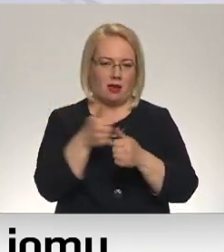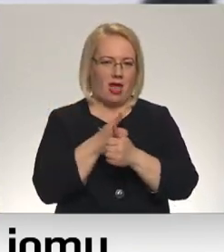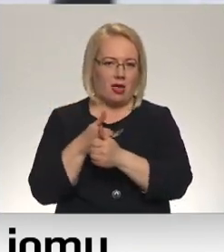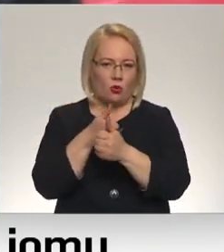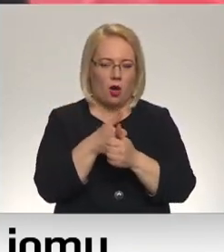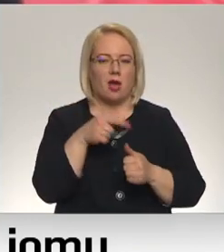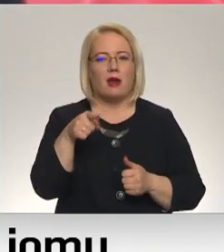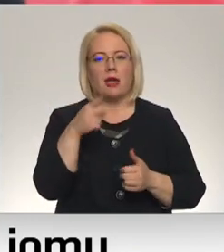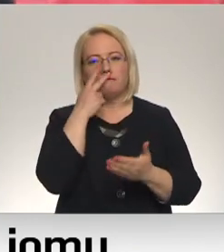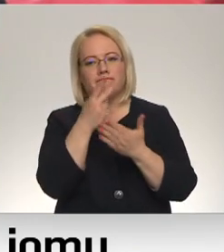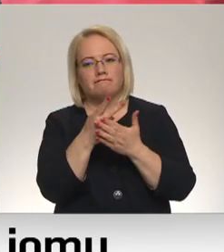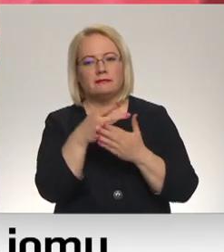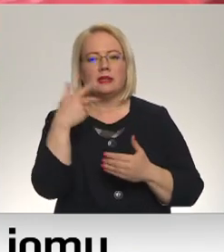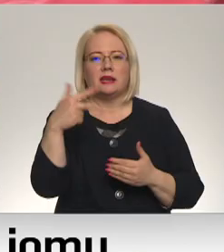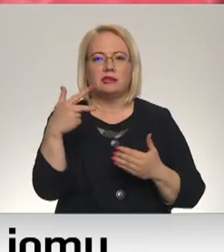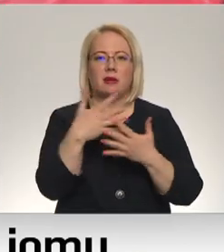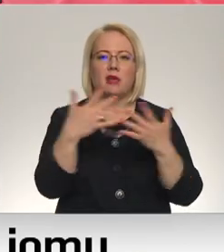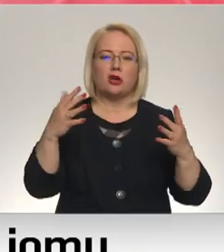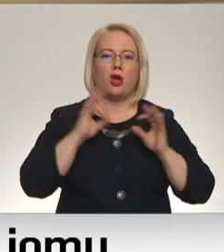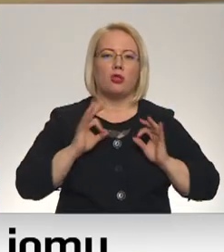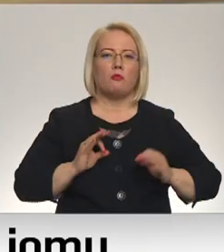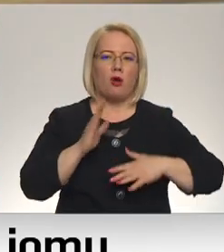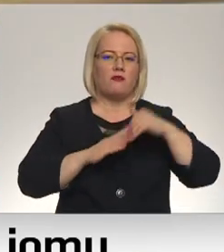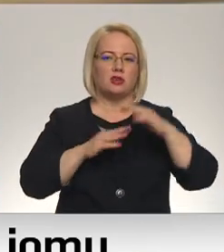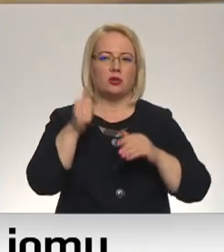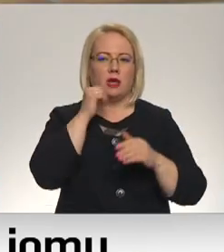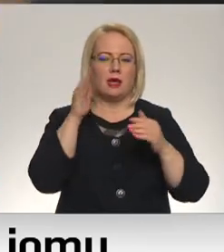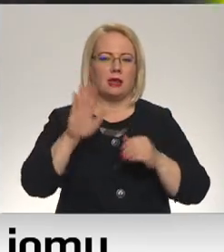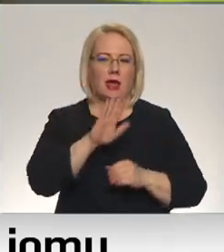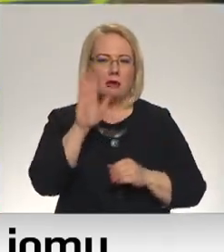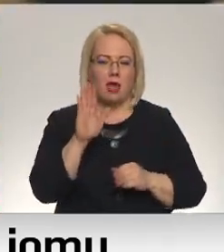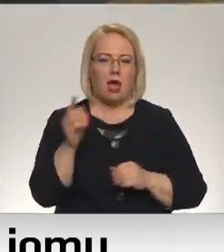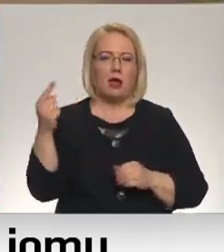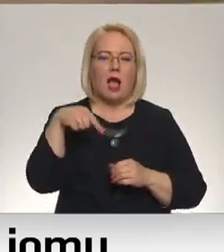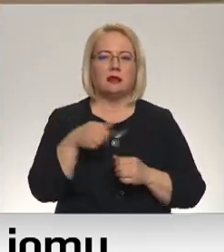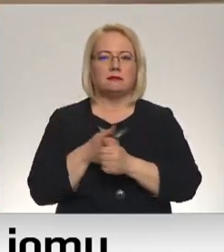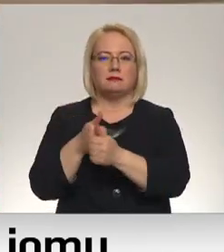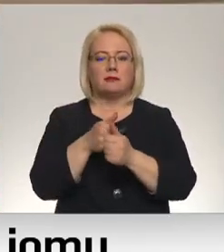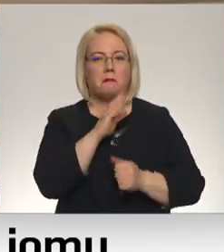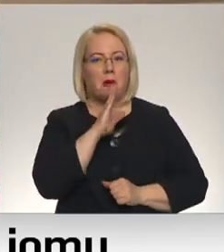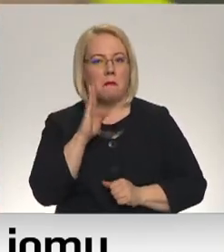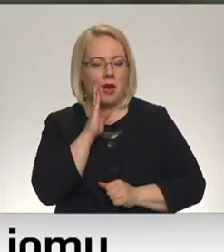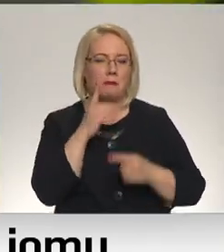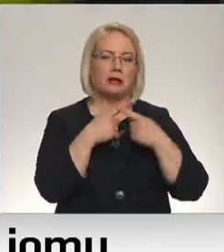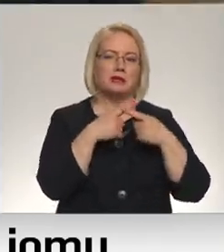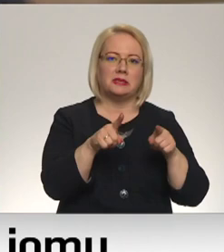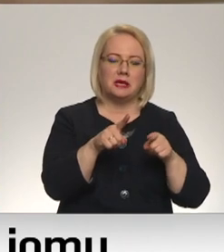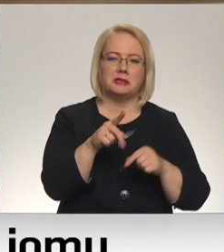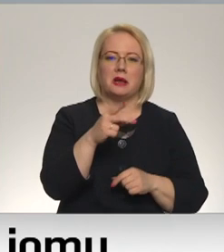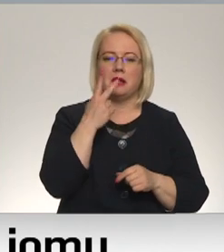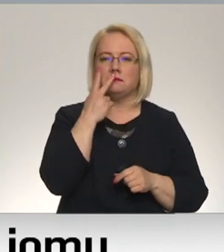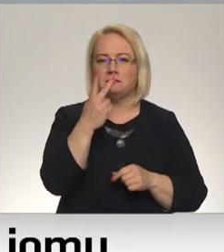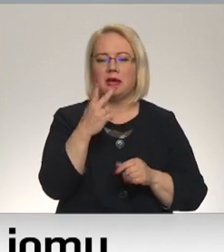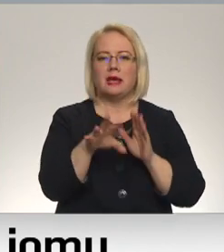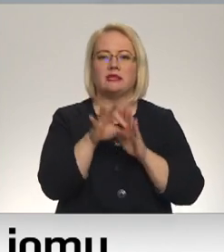ielūkoties vairāk nekā 30 dažādu profesiju ikdienā. Kāds šeit ieradies ēnot mammu, bet kāda ēnu diena ir kā neliels ieskats